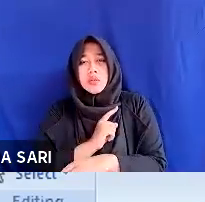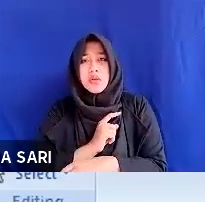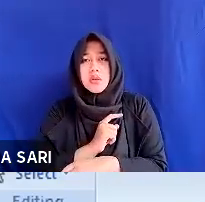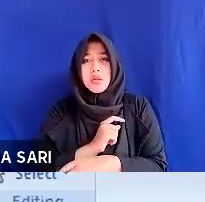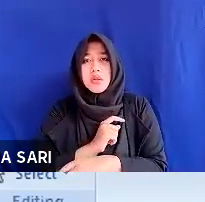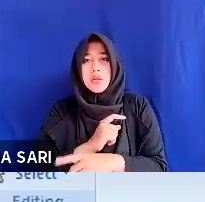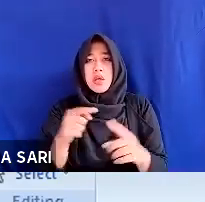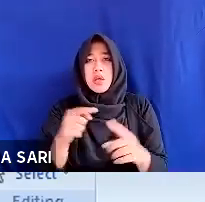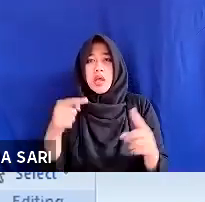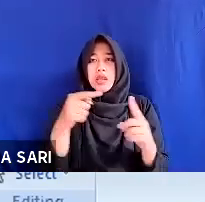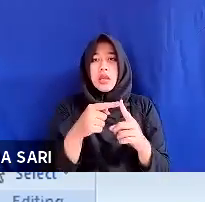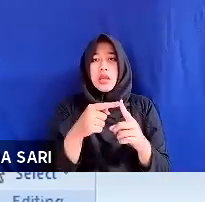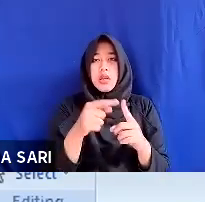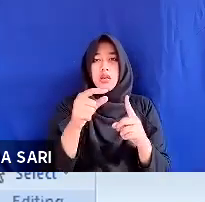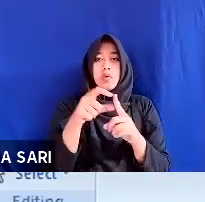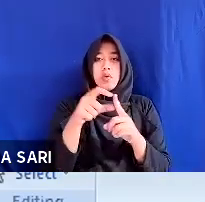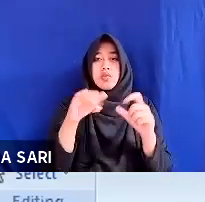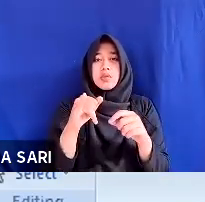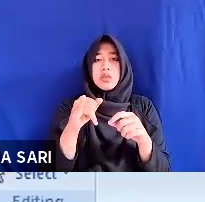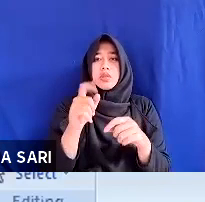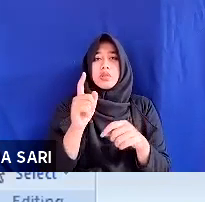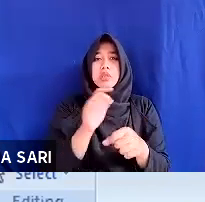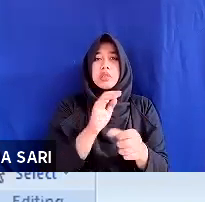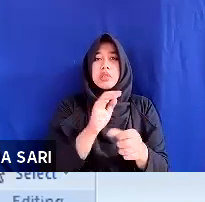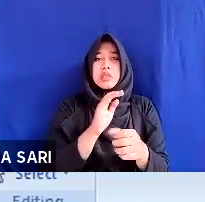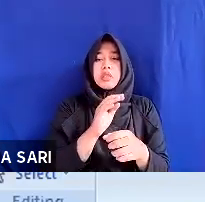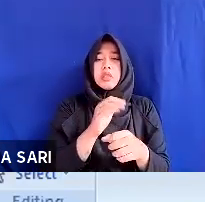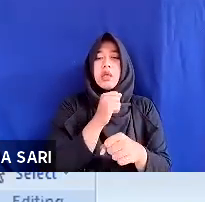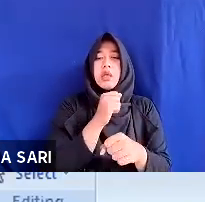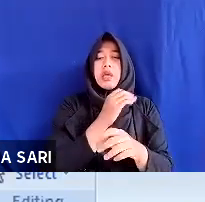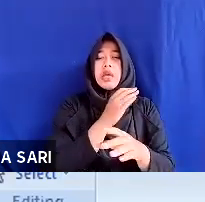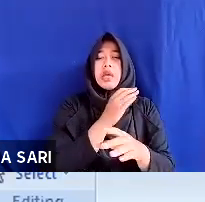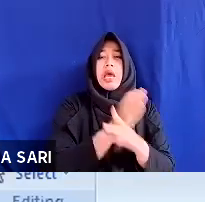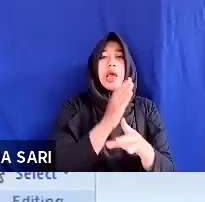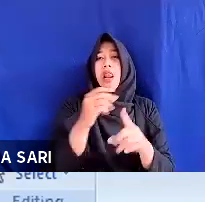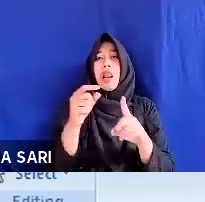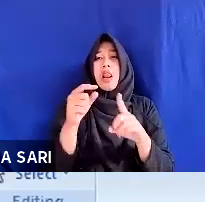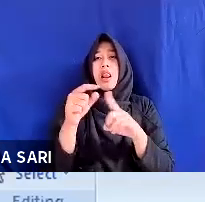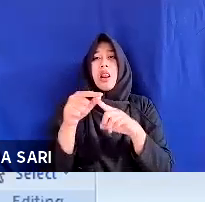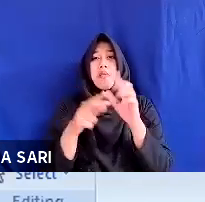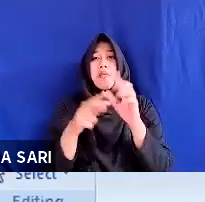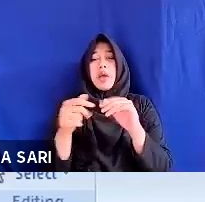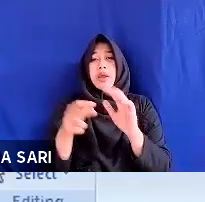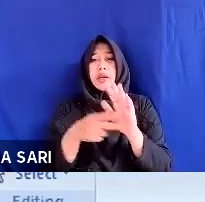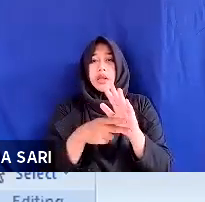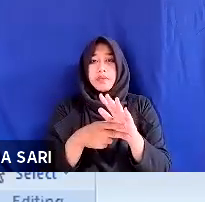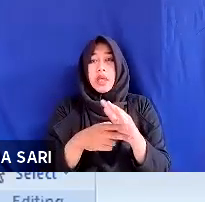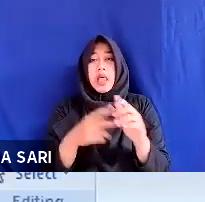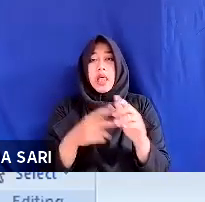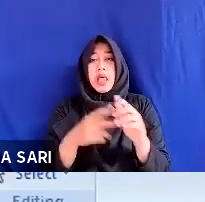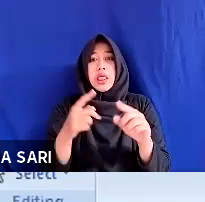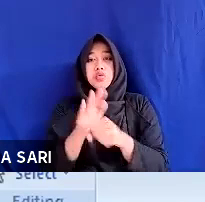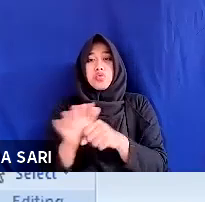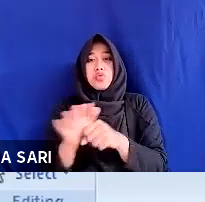panen. Transmisi 871, realisasinya 840, tapi cukup di DIY. Konon kemarin ketika diskusi